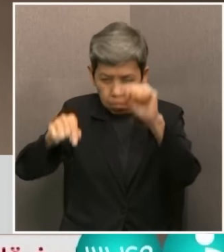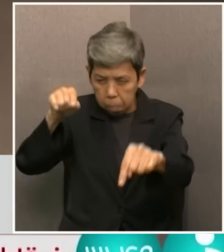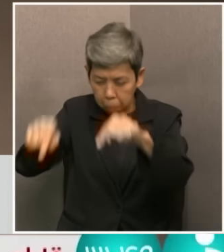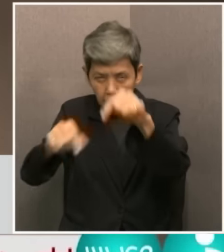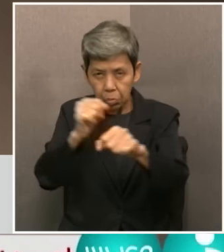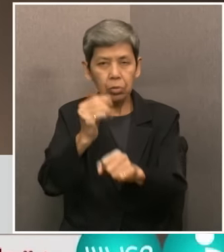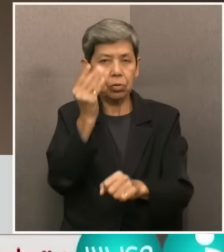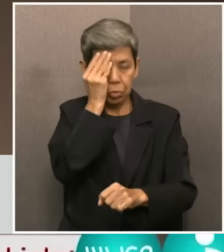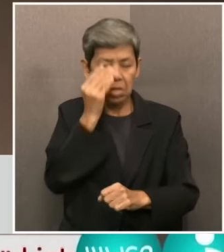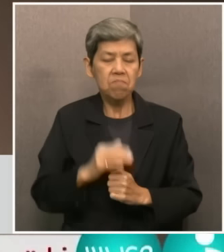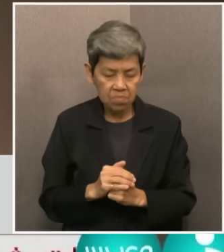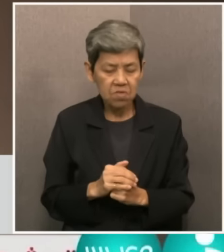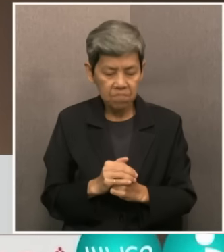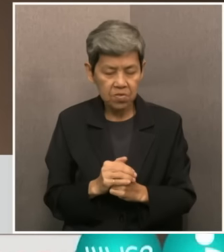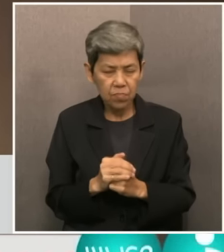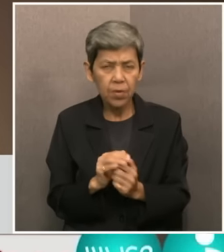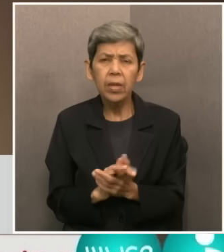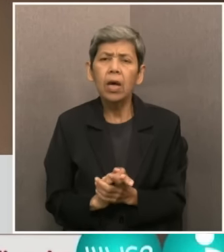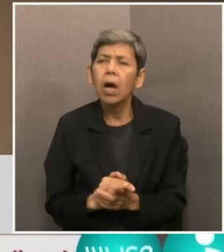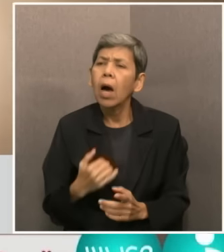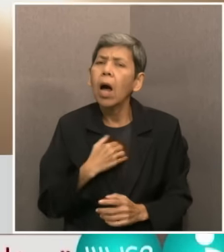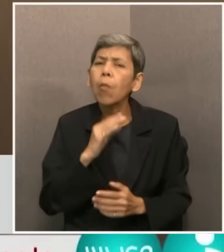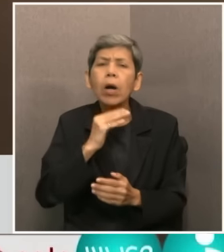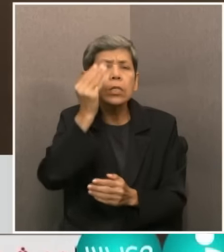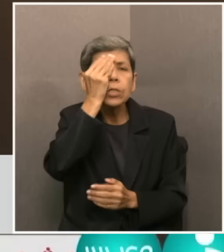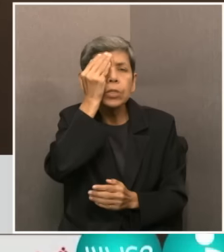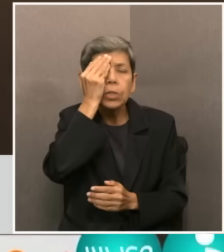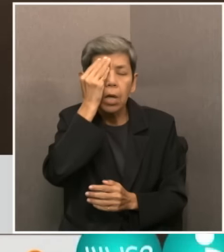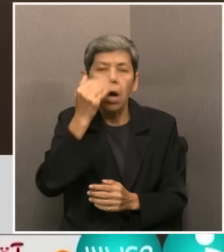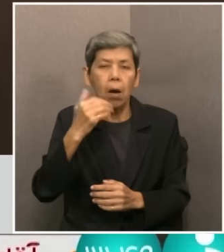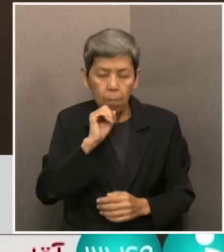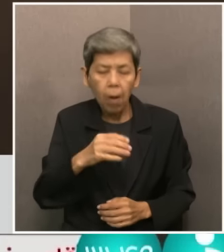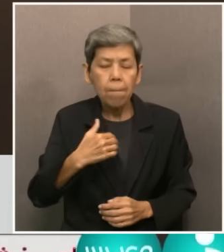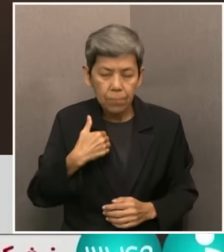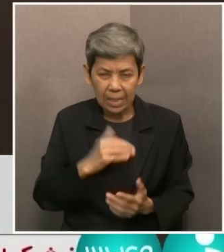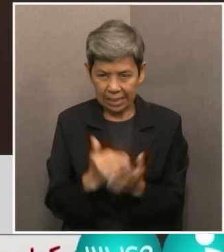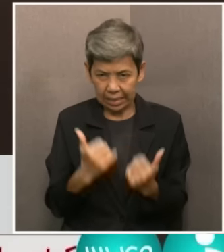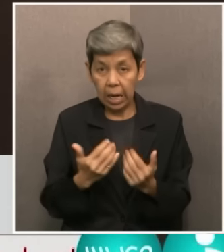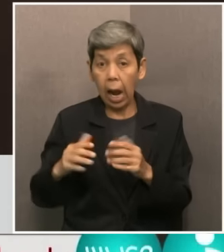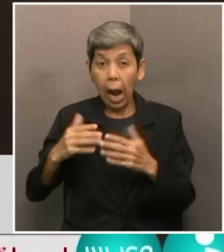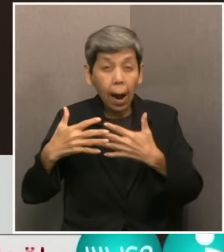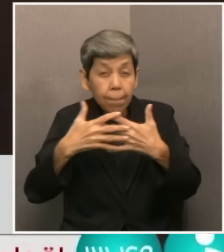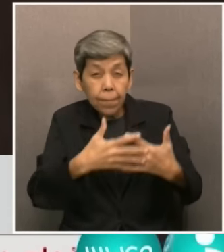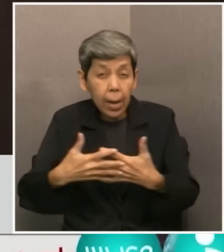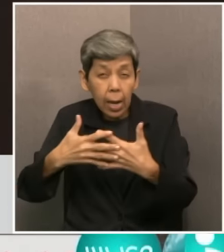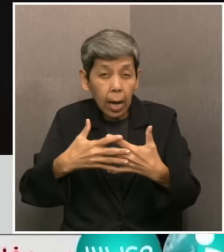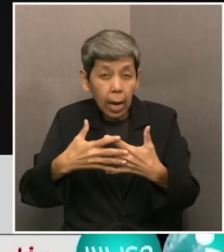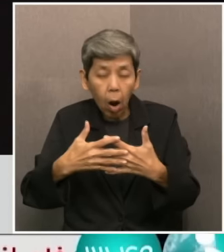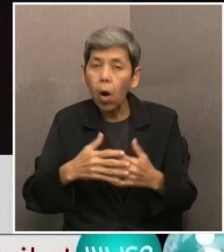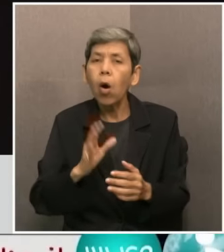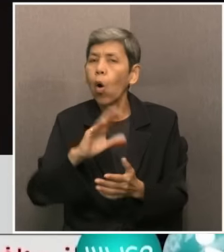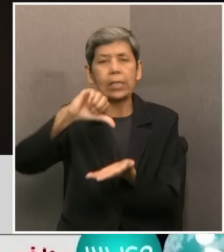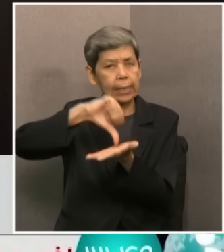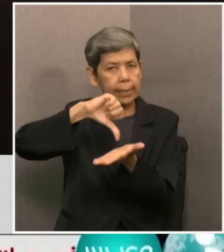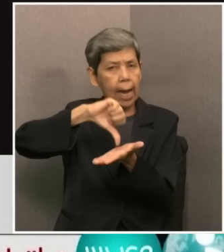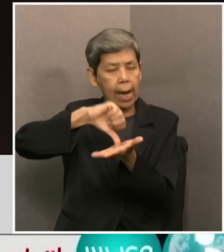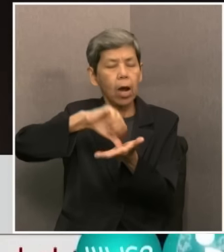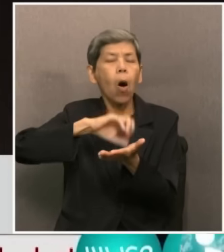ในอิสราเอลด้วยคำขู่ล่าสุดของอิสราเอลนี้มีขึ้นหลังสหรัฐคำขู่ล่าสุดของอิหร่าน